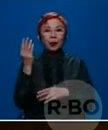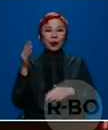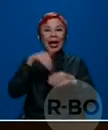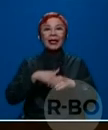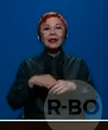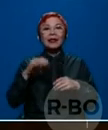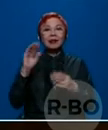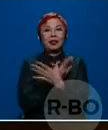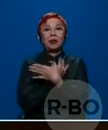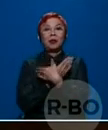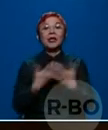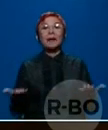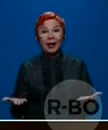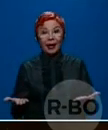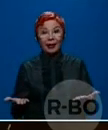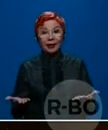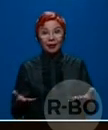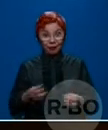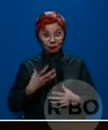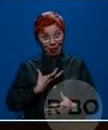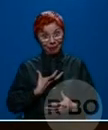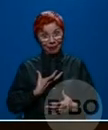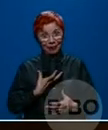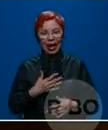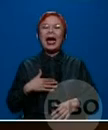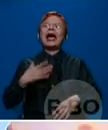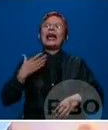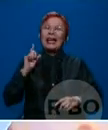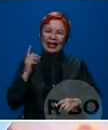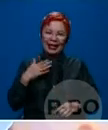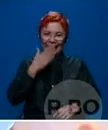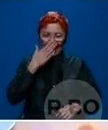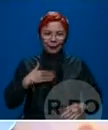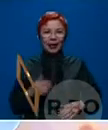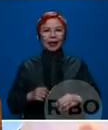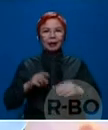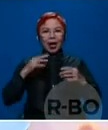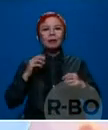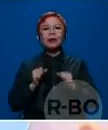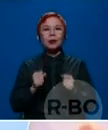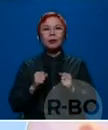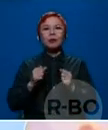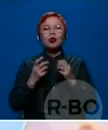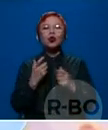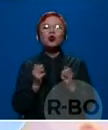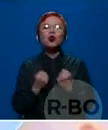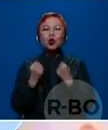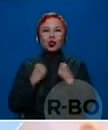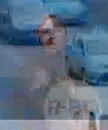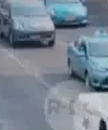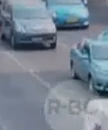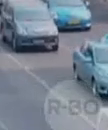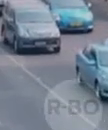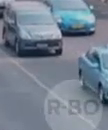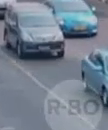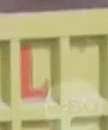transportasi kita yang lebih baik yang kami kejar adalah bagaimana mengubah pola pikir Bagaimana pola pikir kita